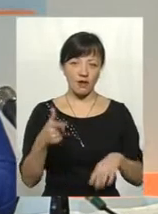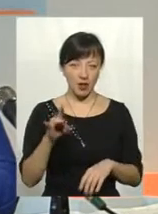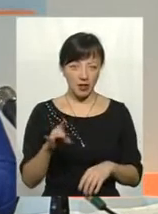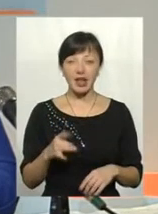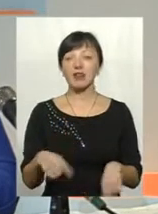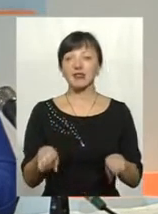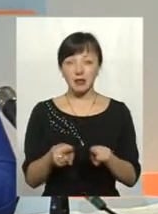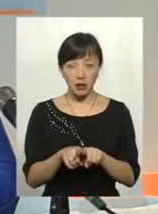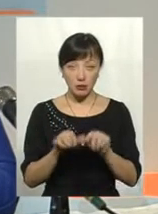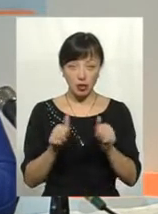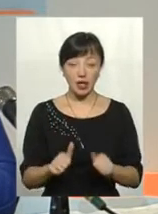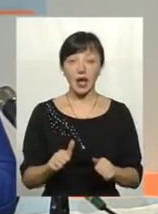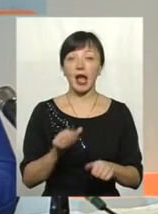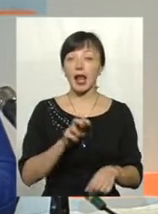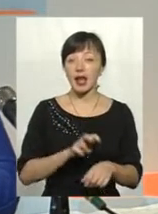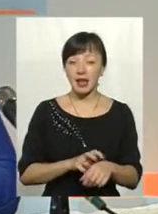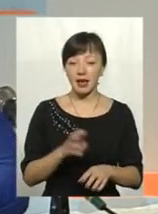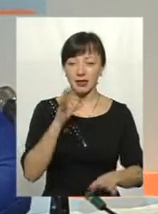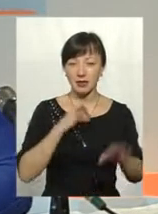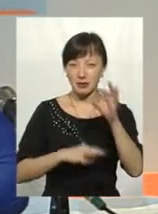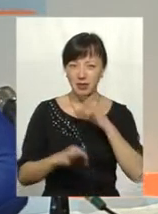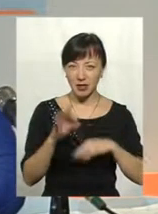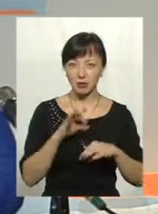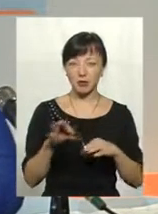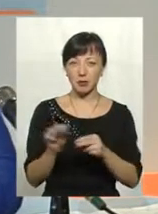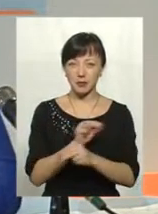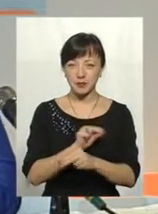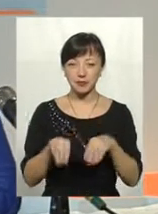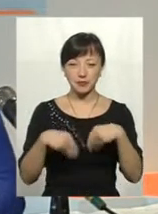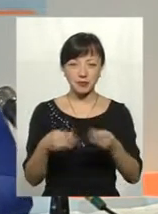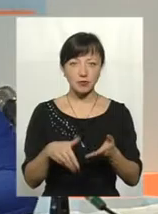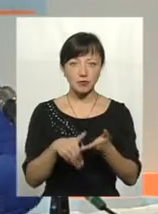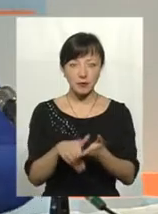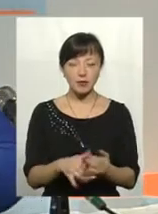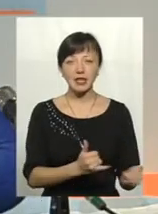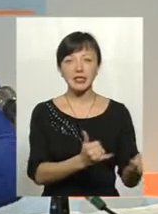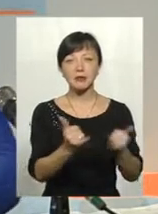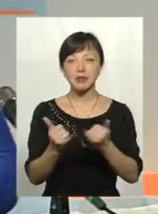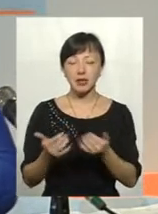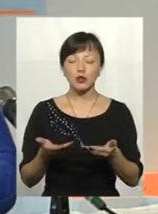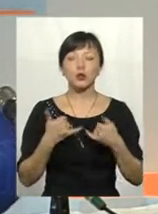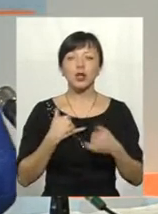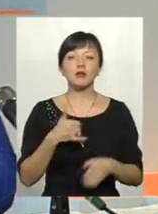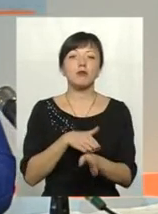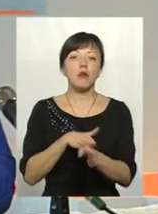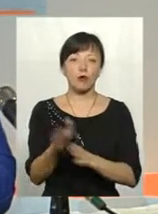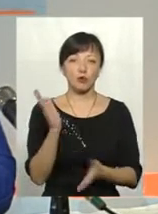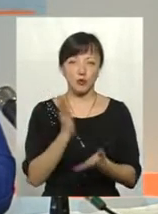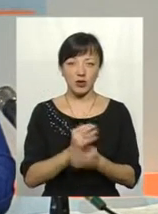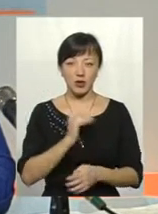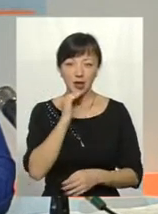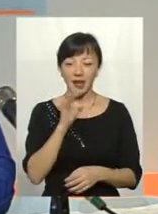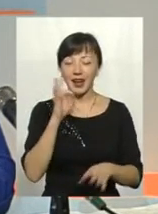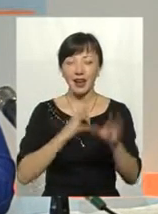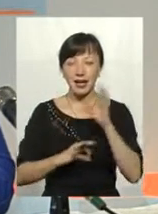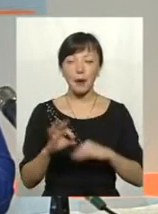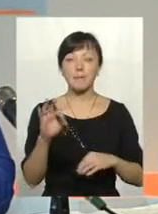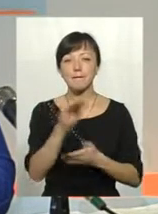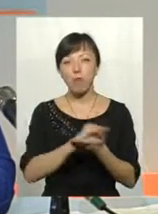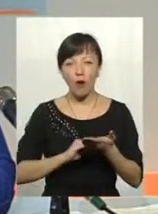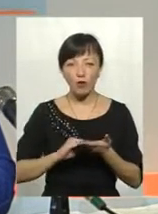Таким чином, лікарськими засобами для надання допомоги пацієнтам ми забезпечені повністю. І ці всі ліки, ще раз